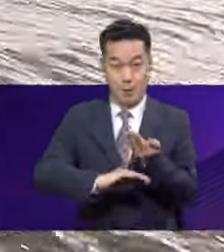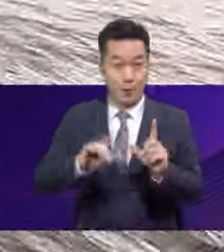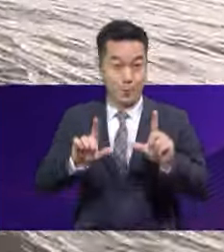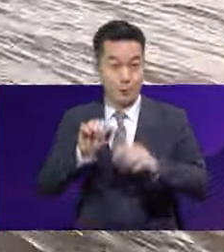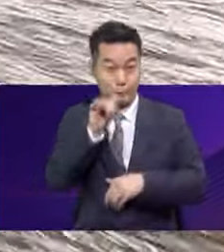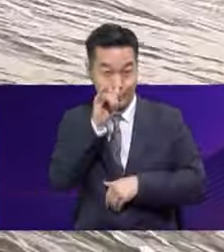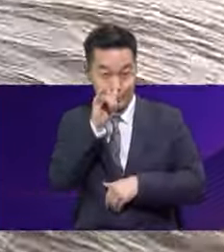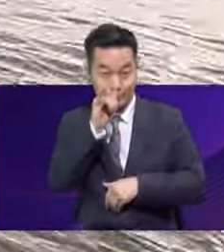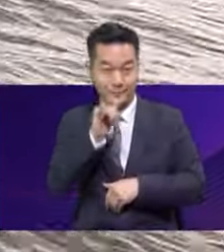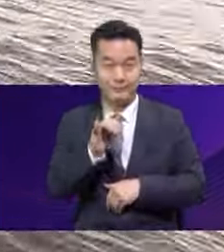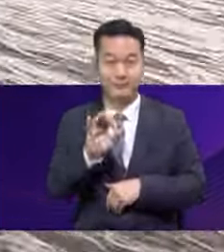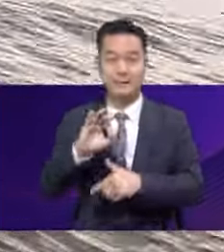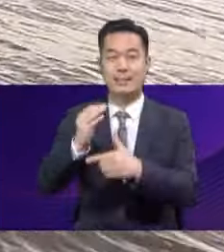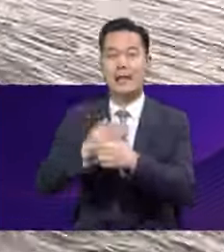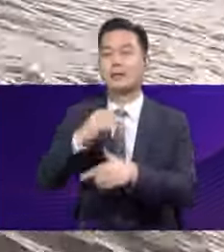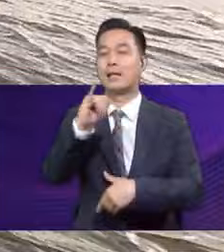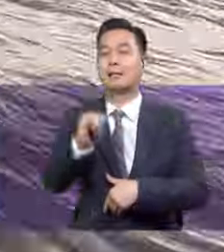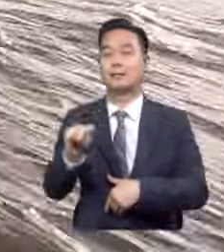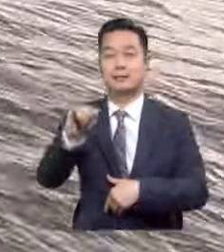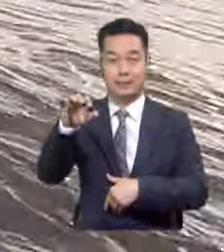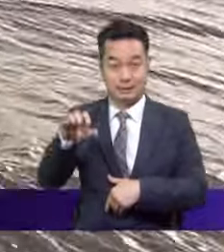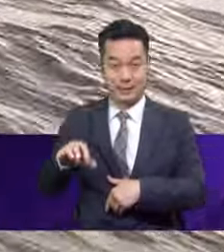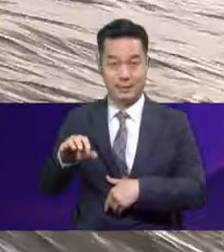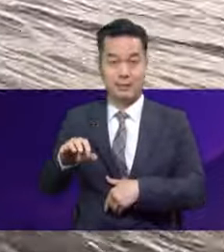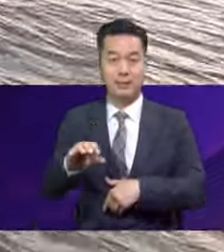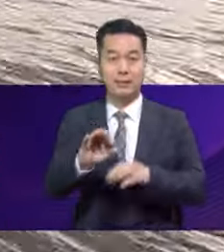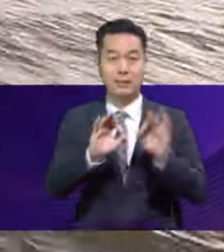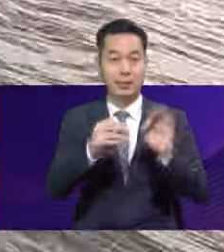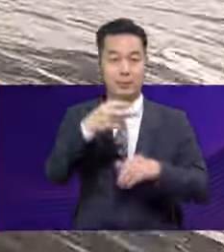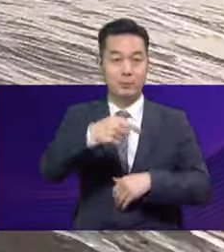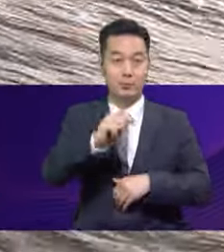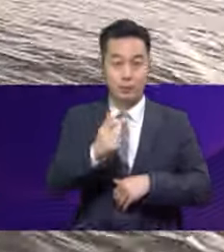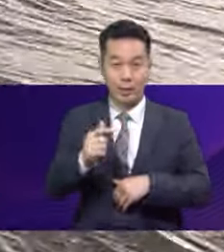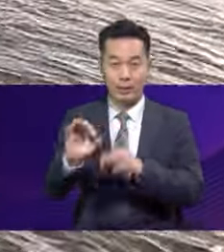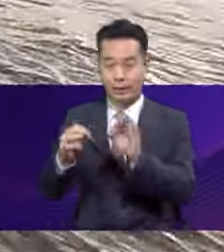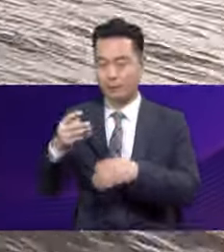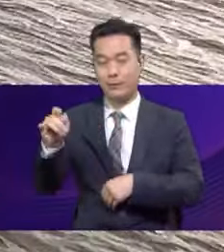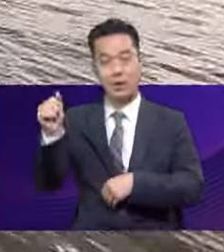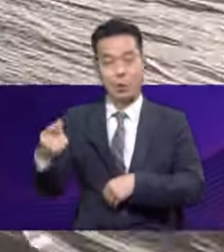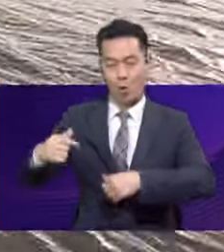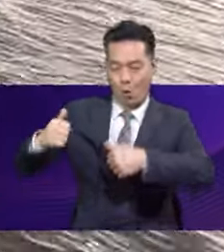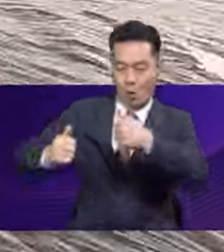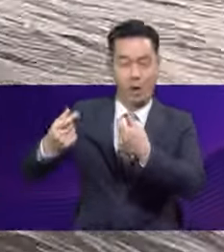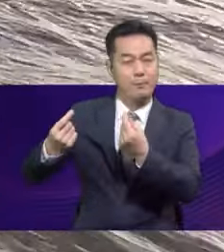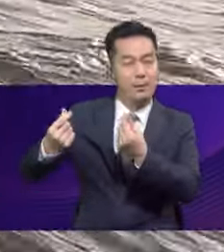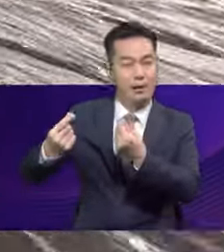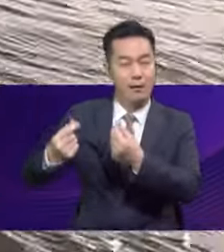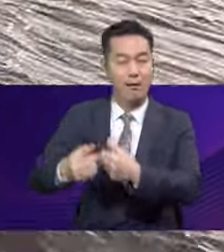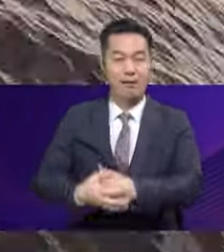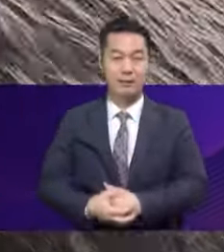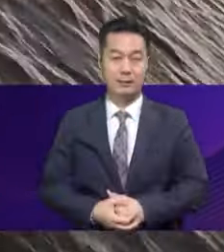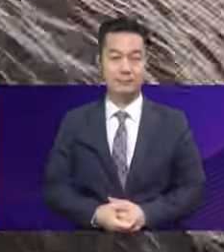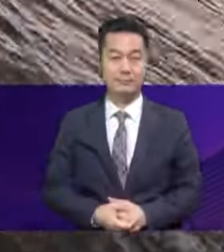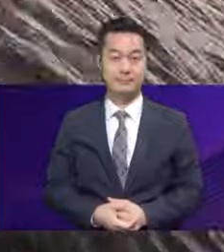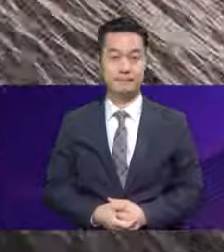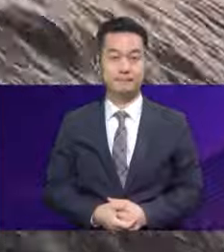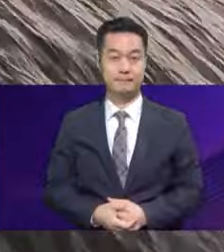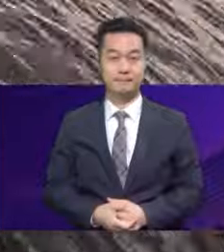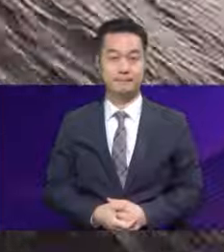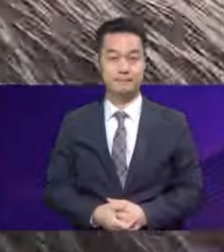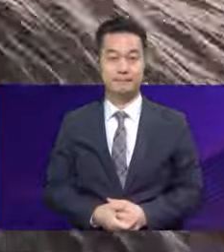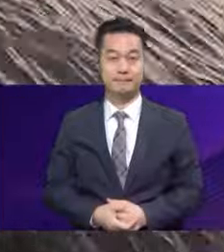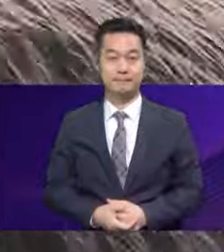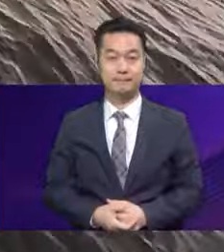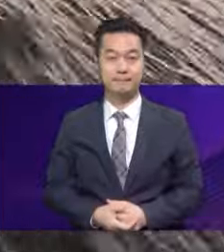질주합니다. 경남 양산 을에 도착했는데요. 김두관 후보, 김태후 후보 경합으로 예측됐습니다. 자, 계속해서